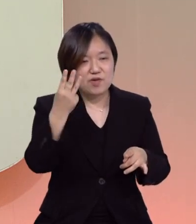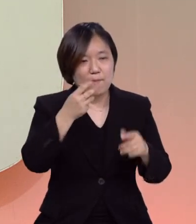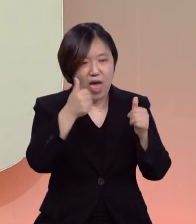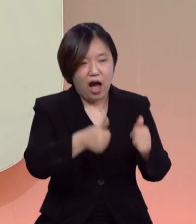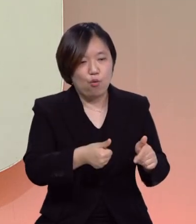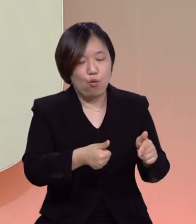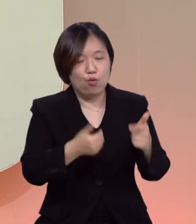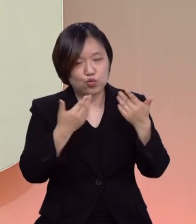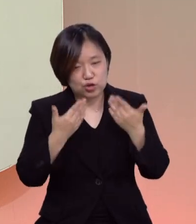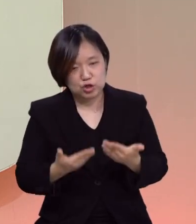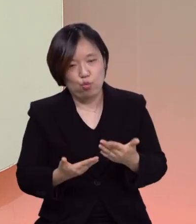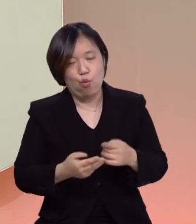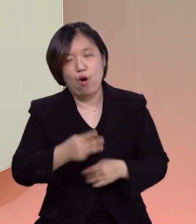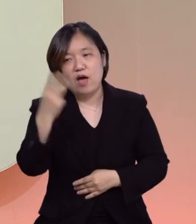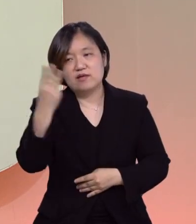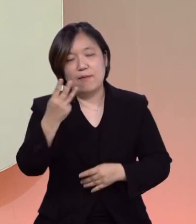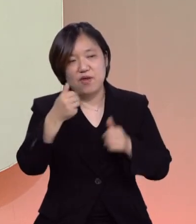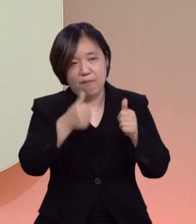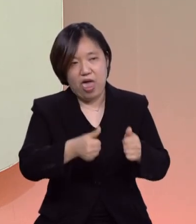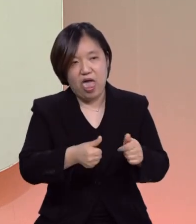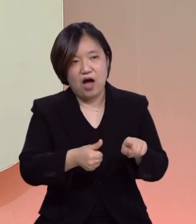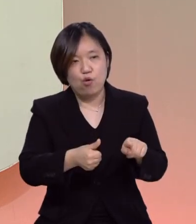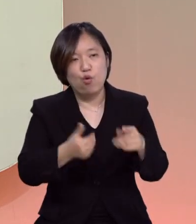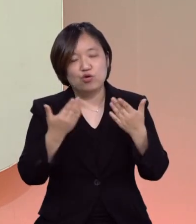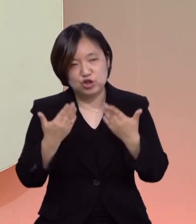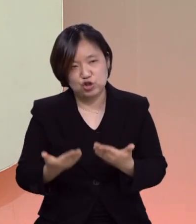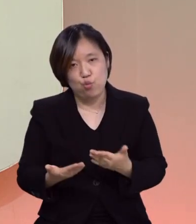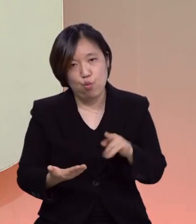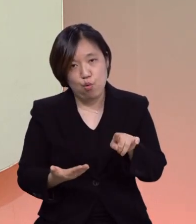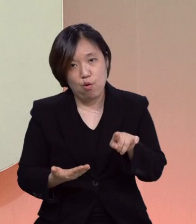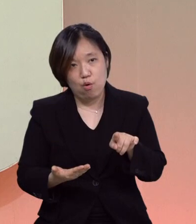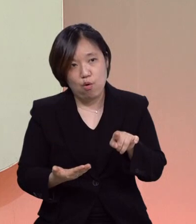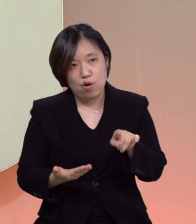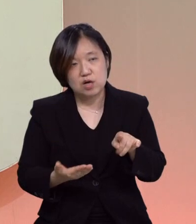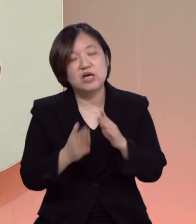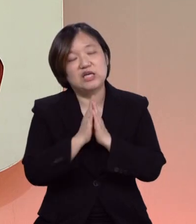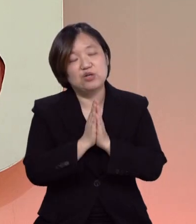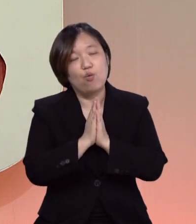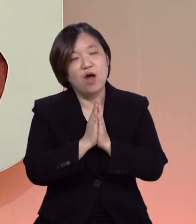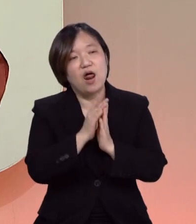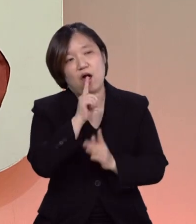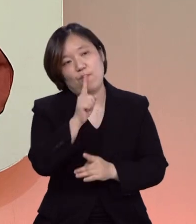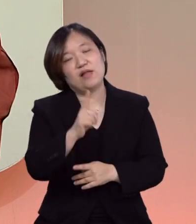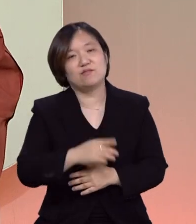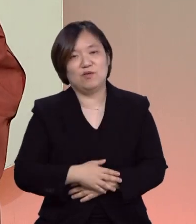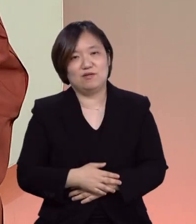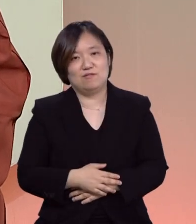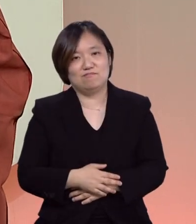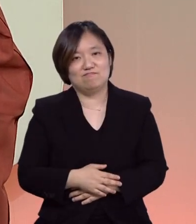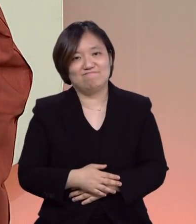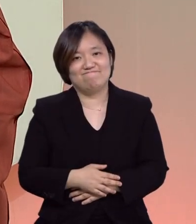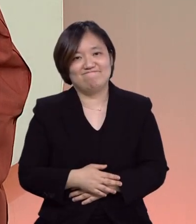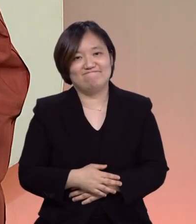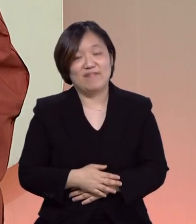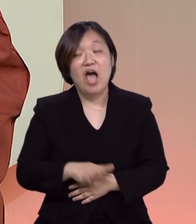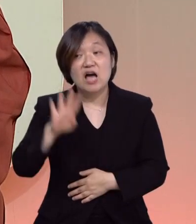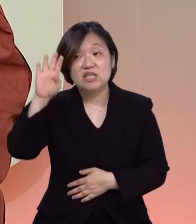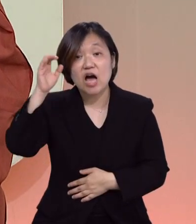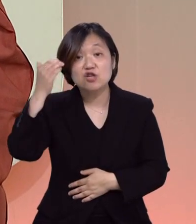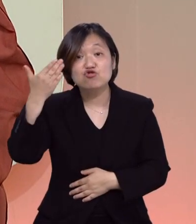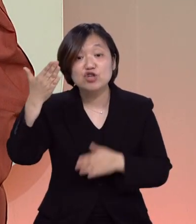일주일 동안 또 매일 3,000배 하고 뭐 처음에 그렇게 말씀하셨나 봐요 어쨌거나 49일 3,000배를